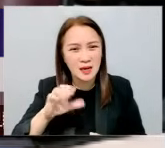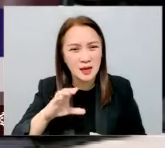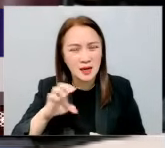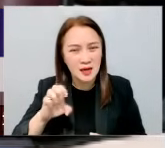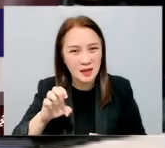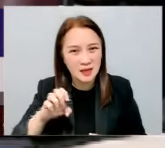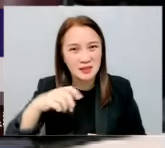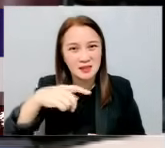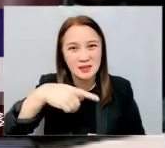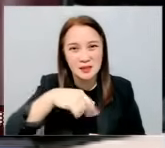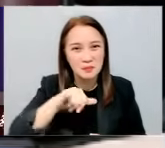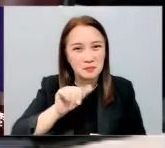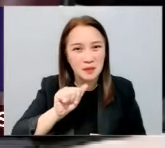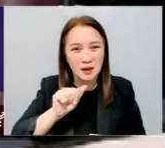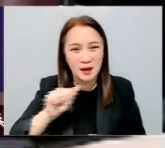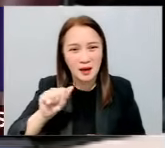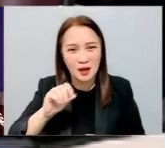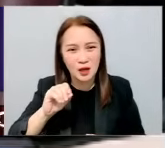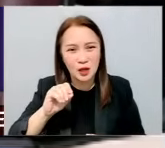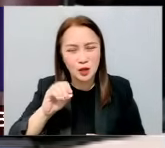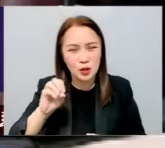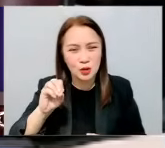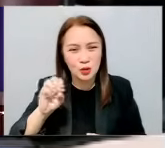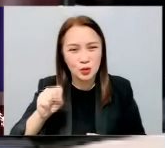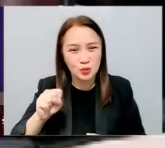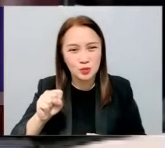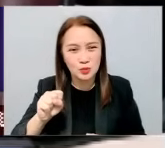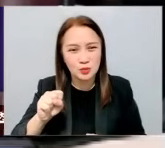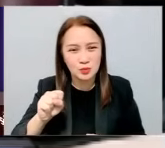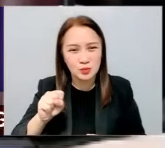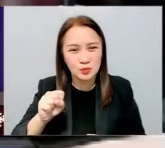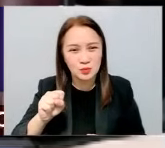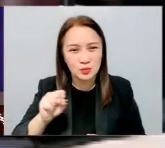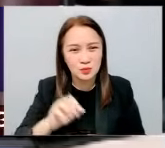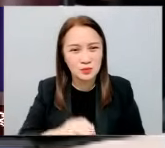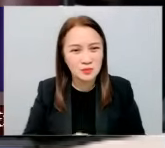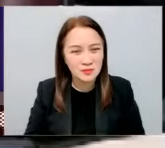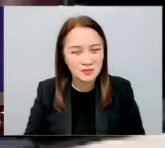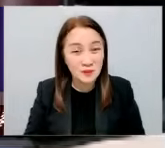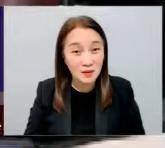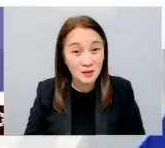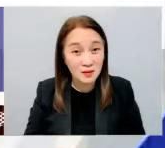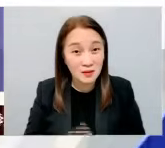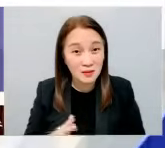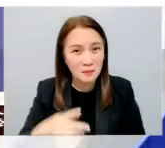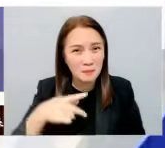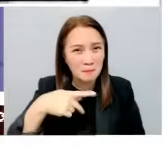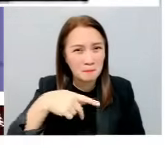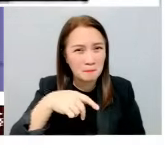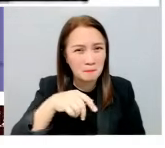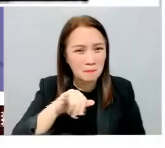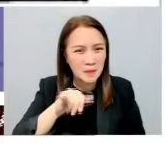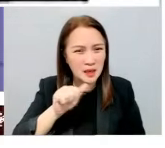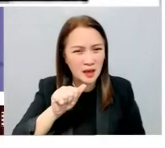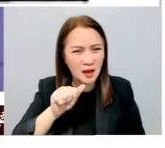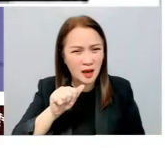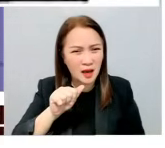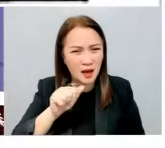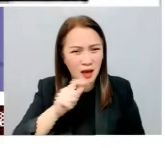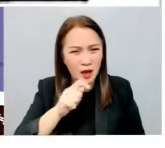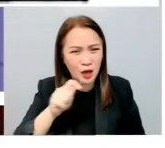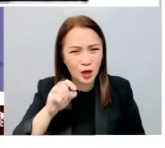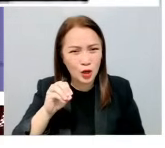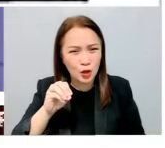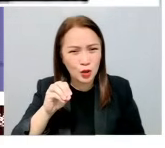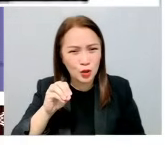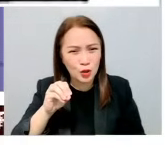ba Mary Grace Piatos piti ha piti ang pagkabasa ko Piatos e now